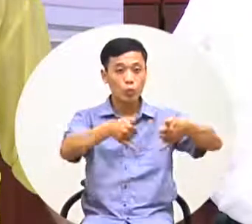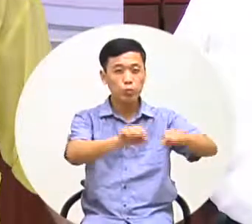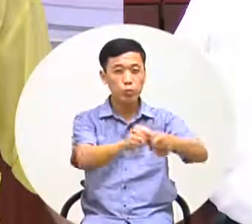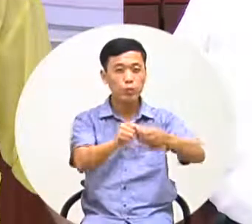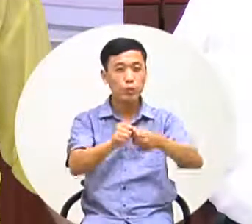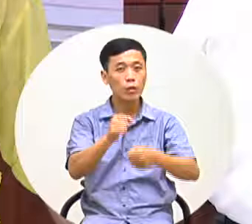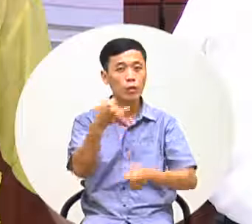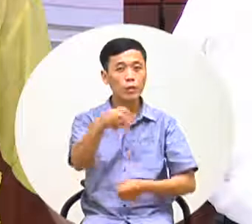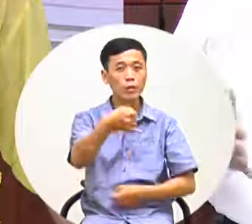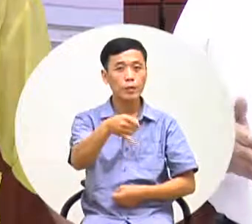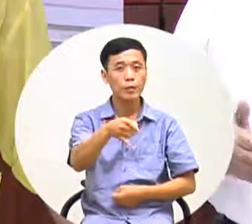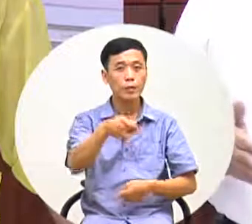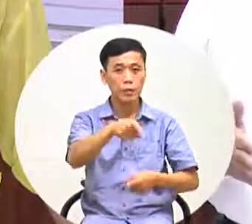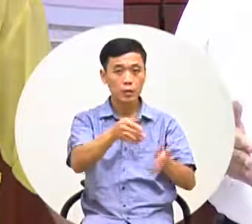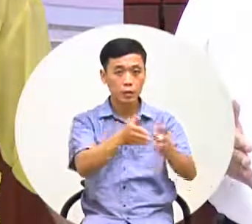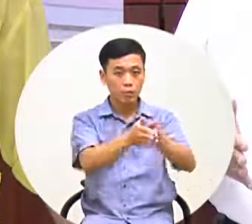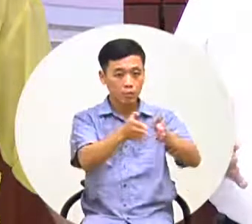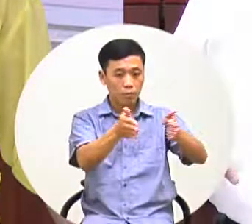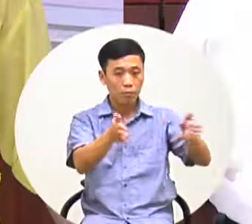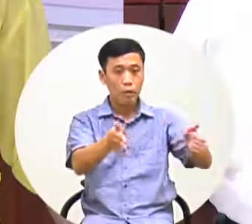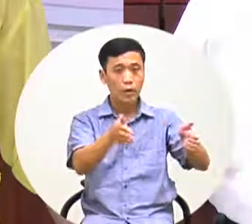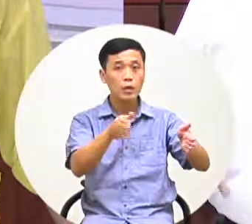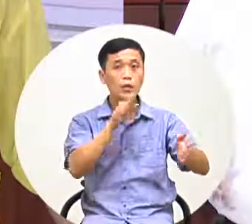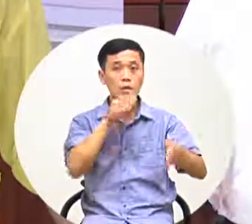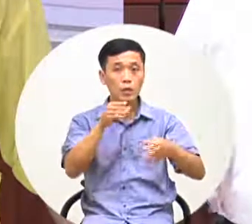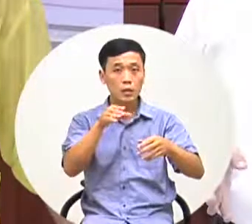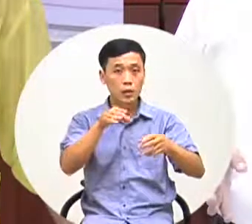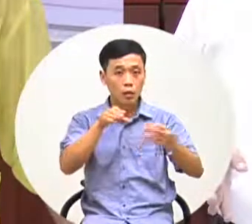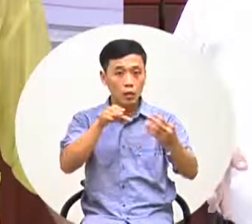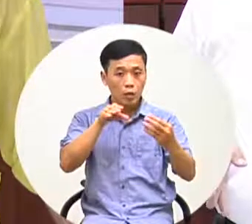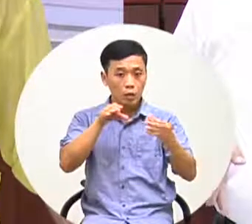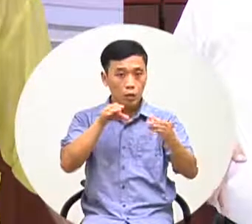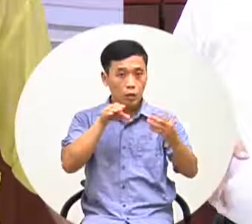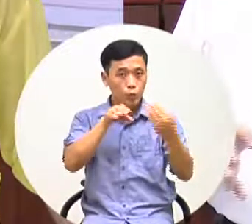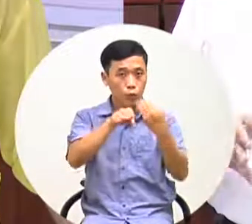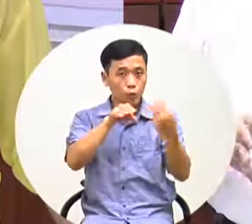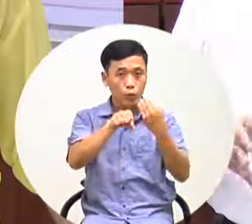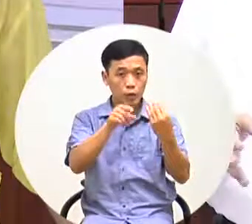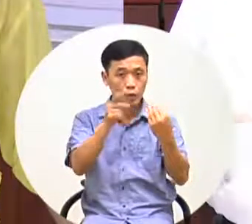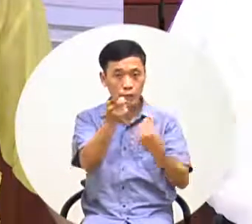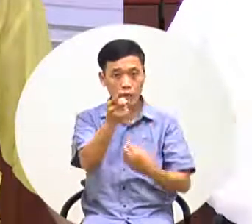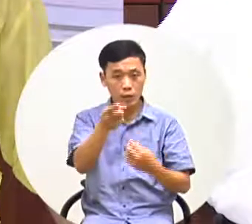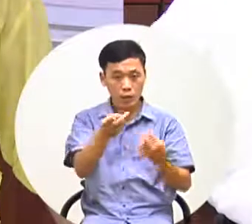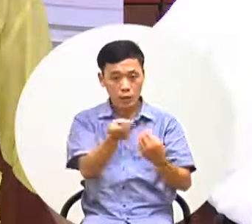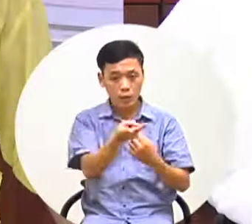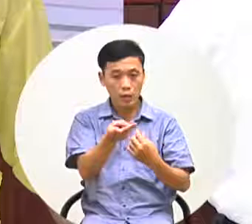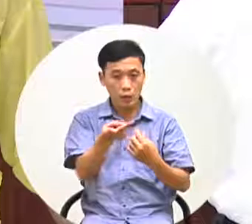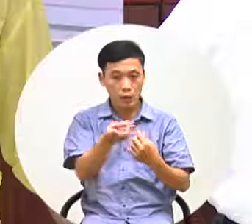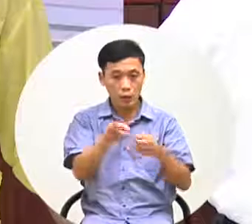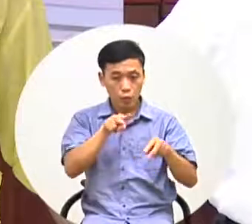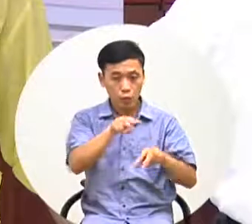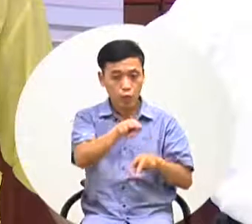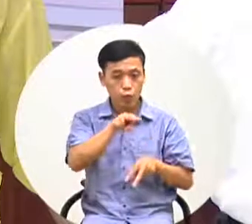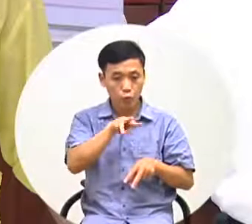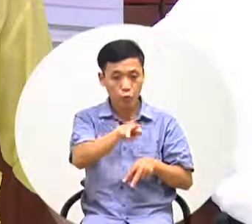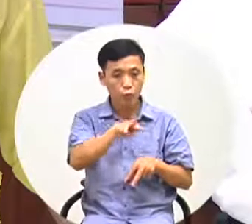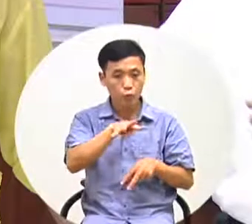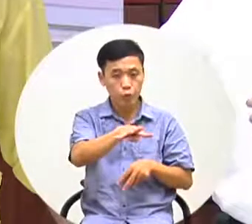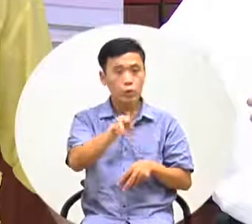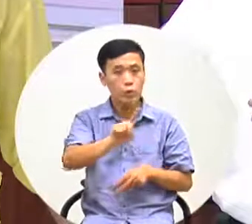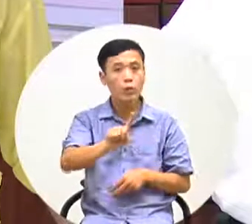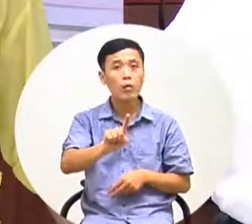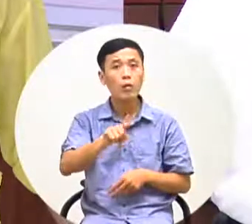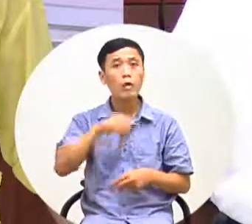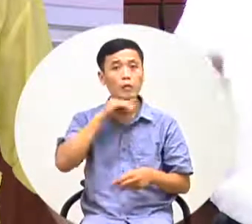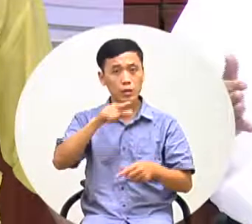是一个车道还是两个车道来先处理啦？ 嗯， 卖讲哦，边啊讲整个大面积先处理